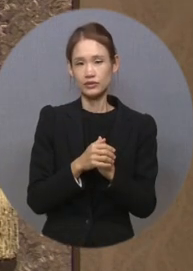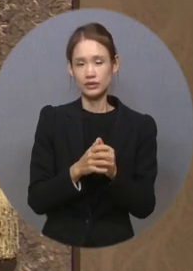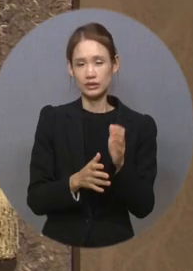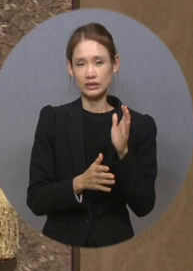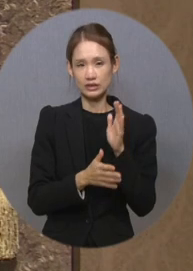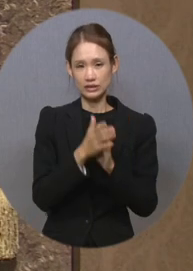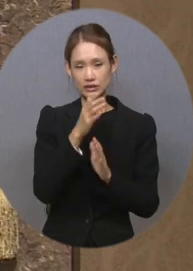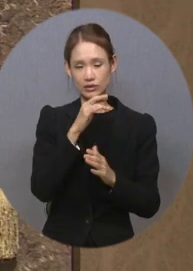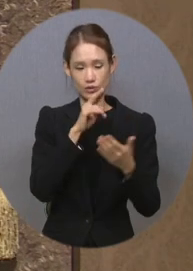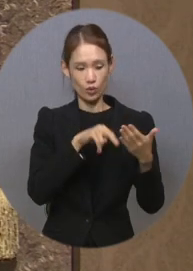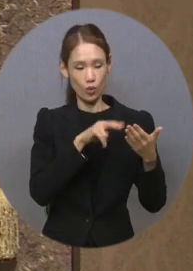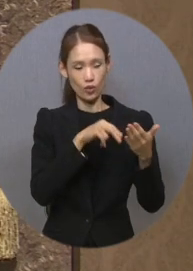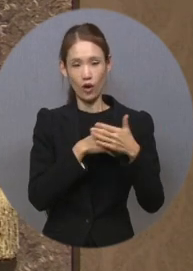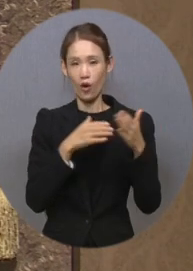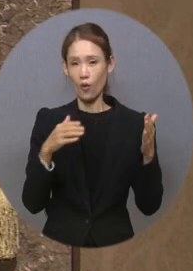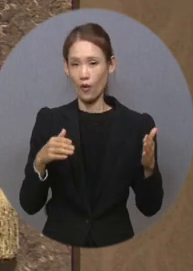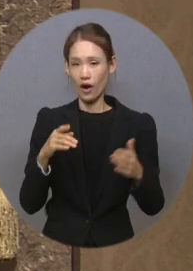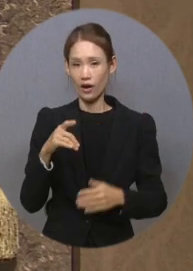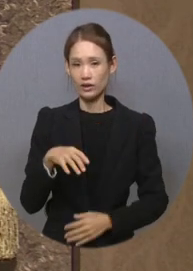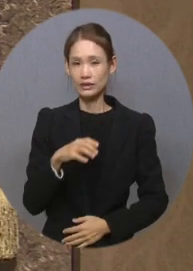도서관 여기에는 그